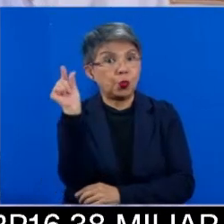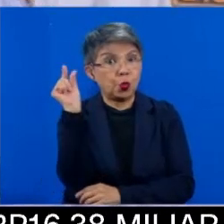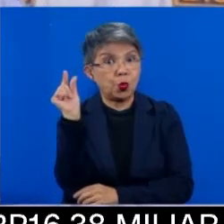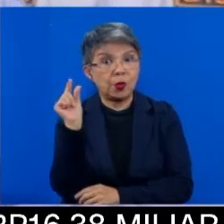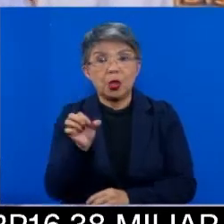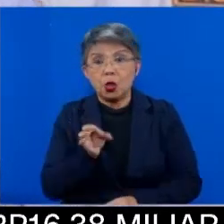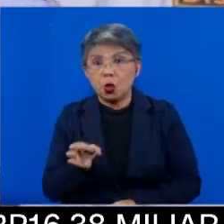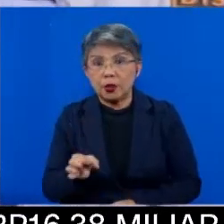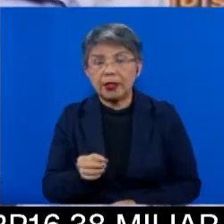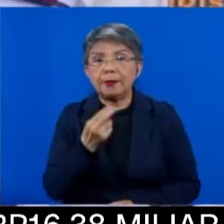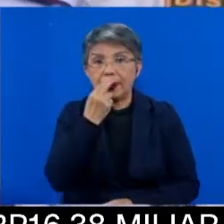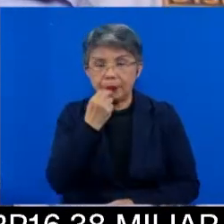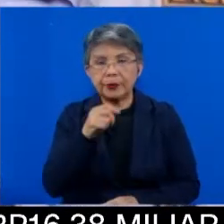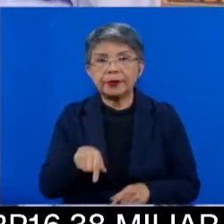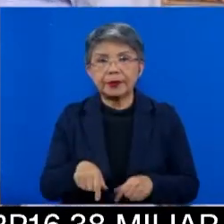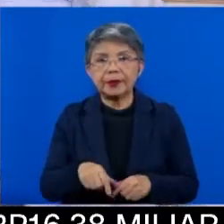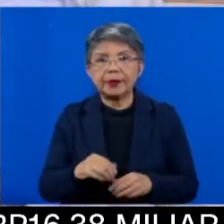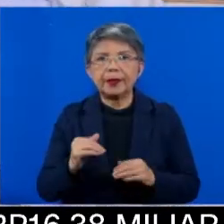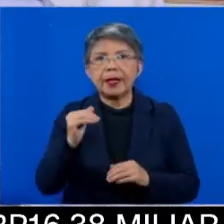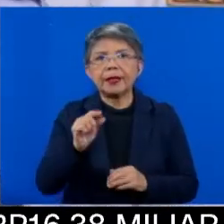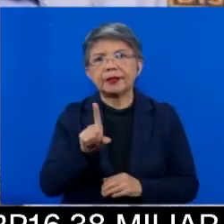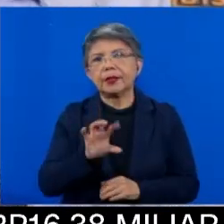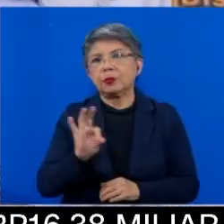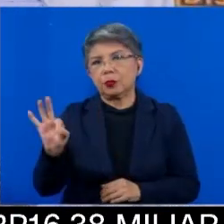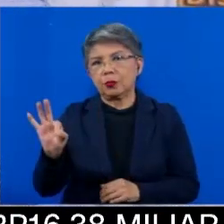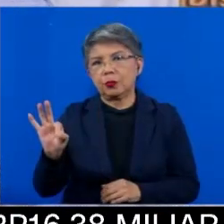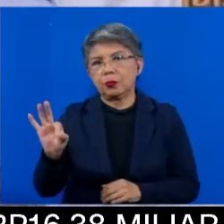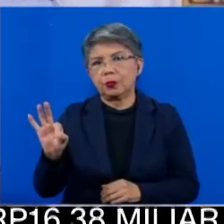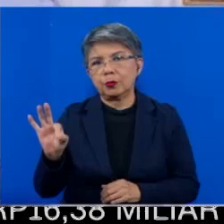kota di Kota Bandung ini naik Rp1.000